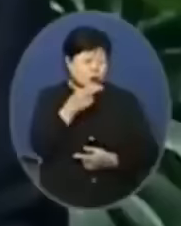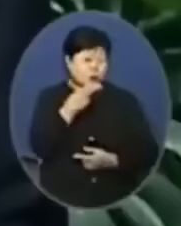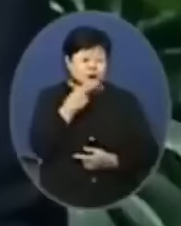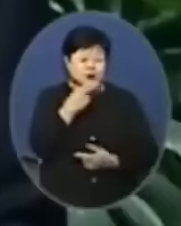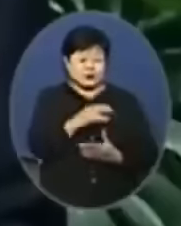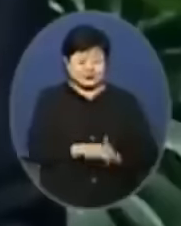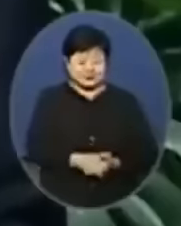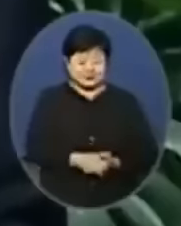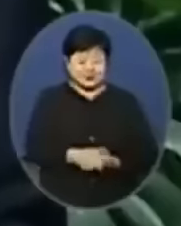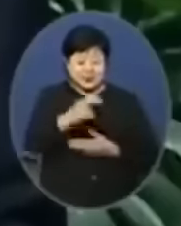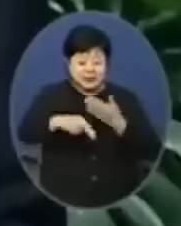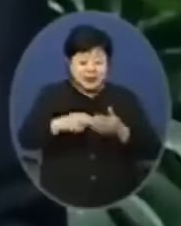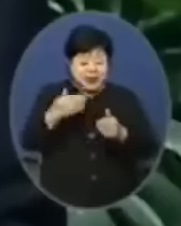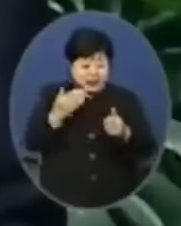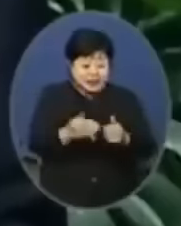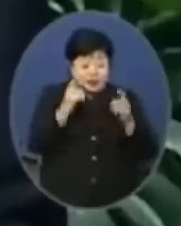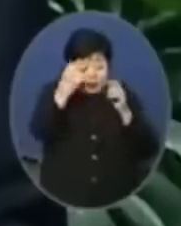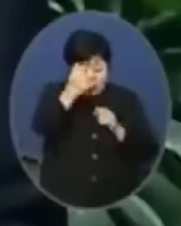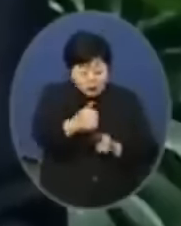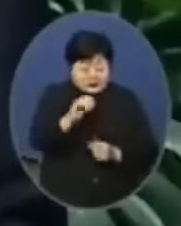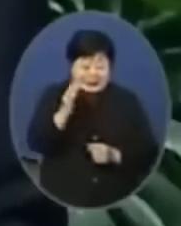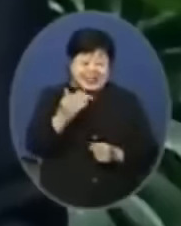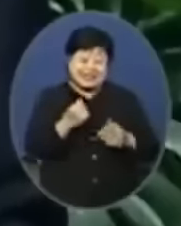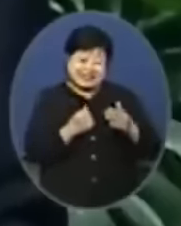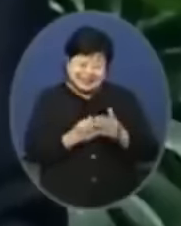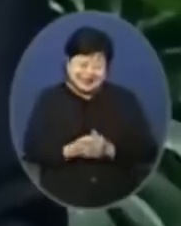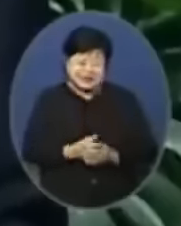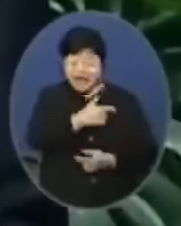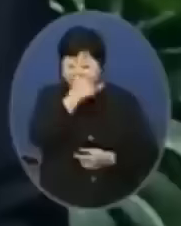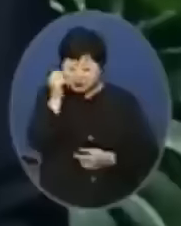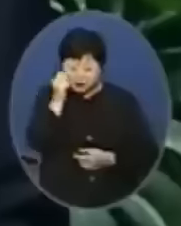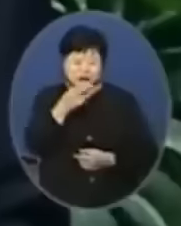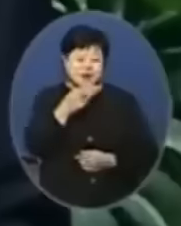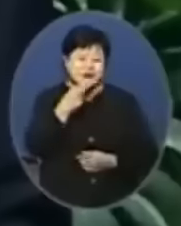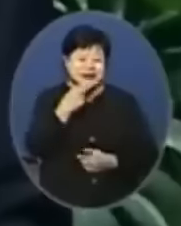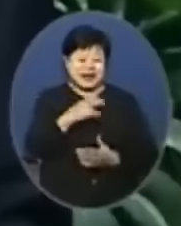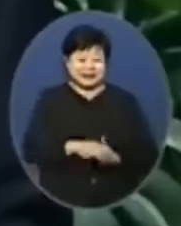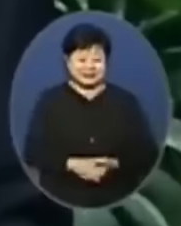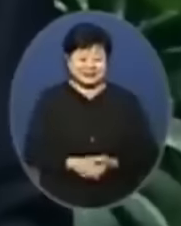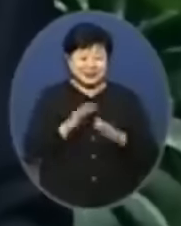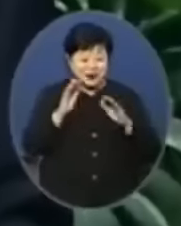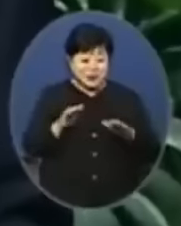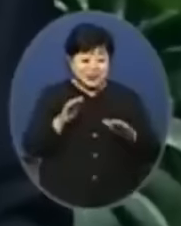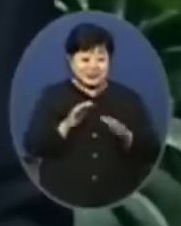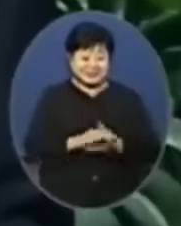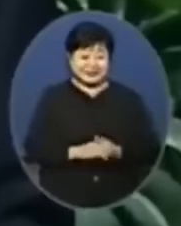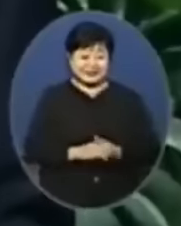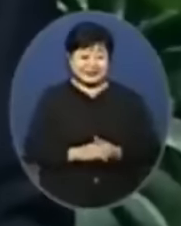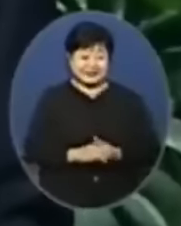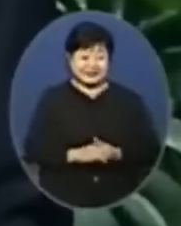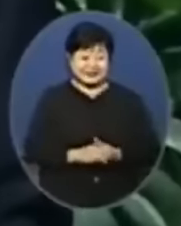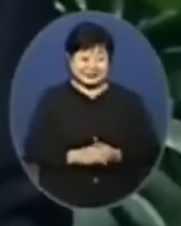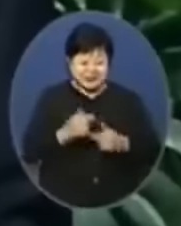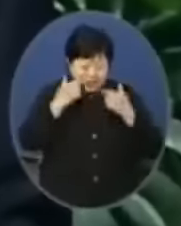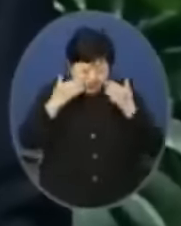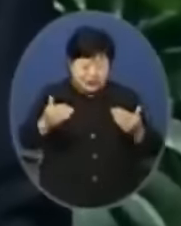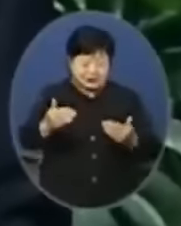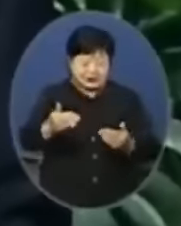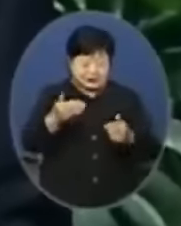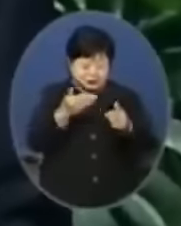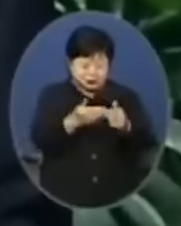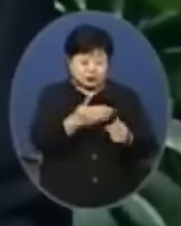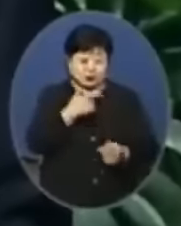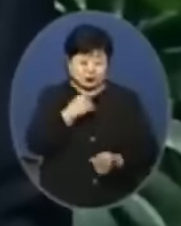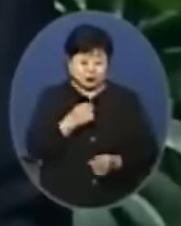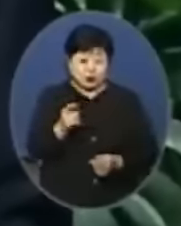왜? 야훼께서 너의 목자가 되심으로 내가 부족함이 없다. 오늘 제가 여러분에게 확신을 쓰게 드리고 싶은